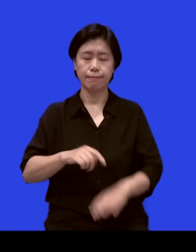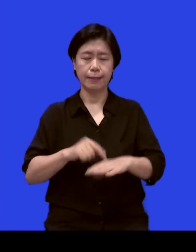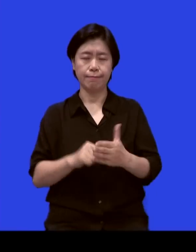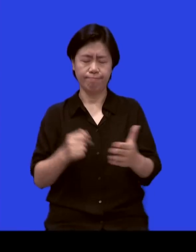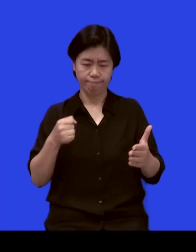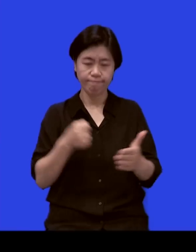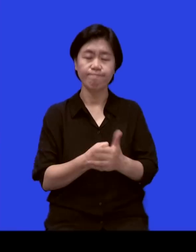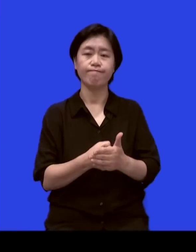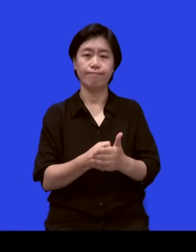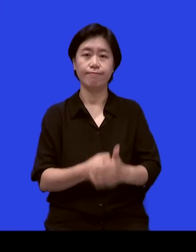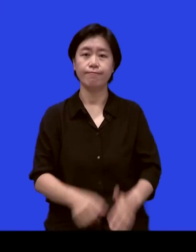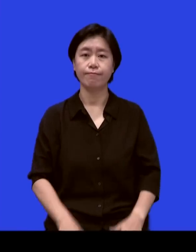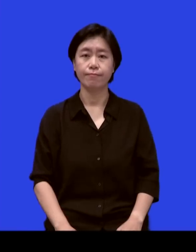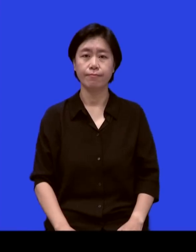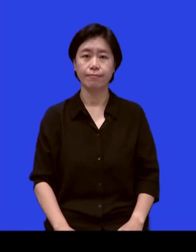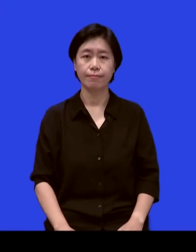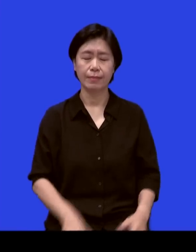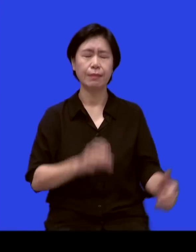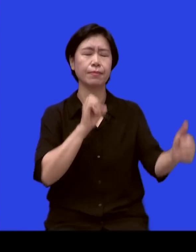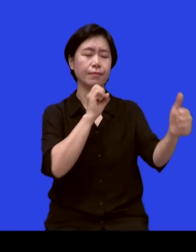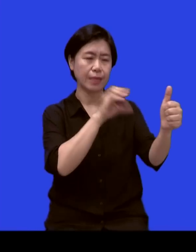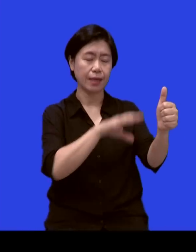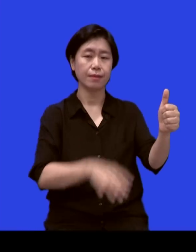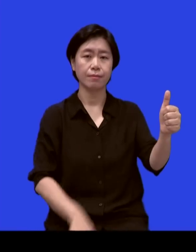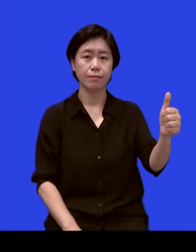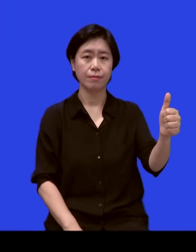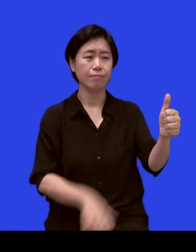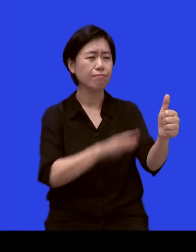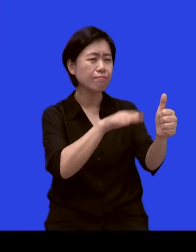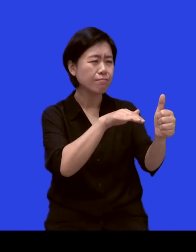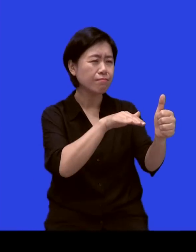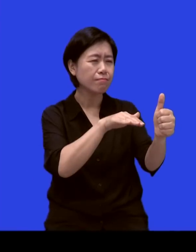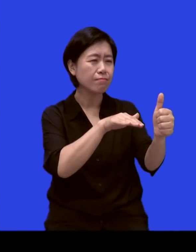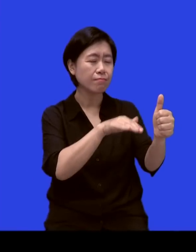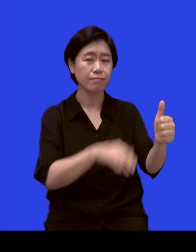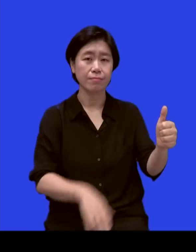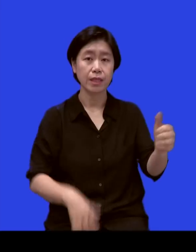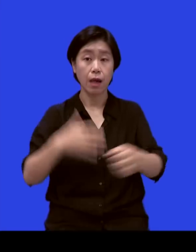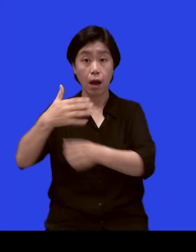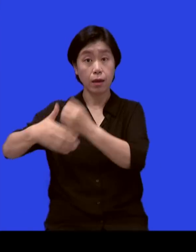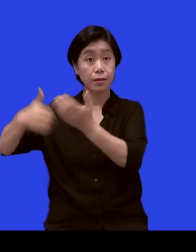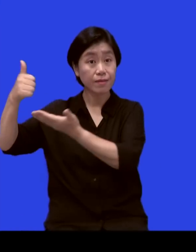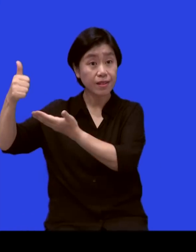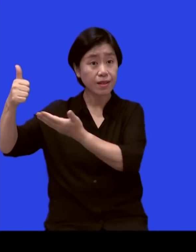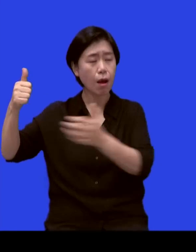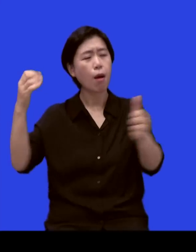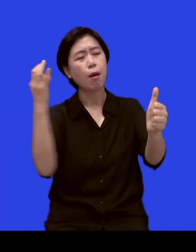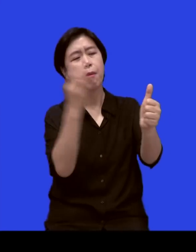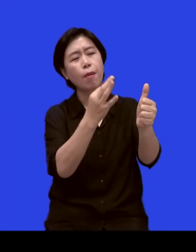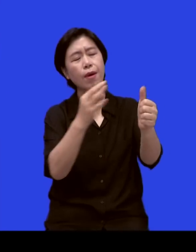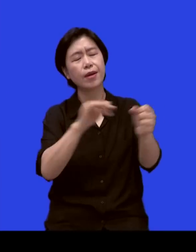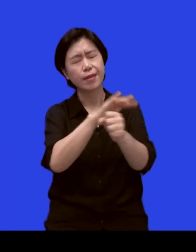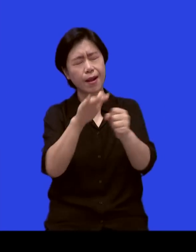먹고 얘기를 했습니다. 하나님, 장인어른 하나님이 많이 사랑하시나 봐.